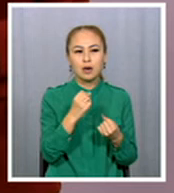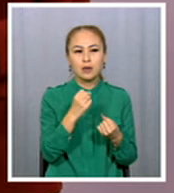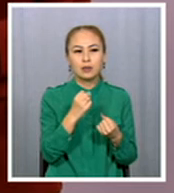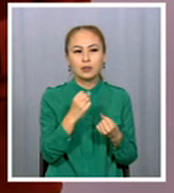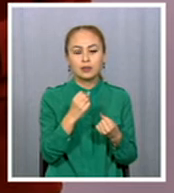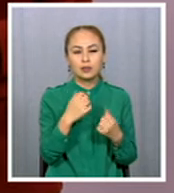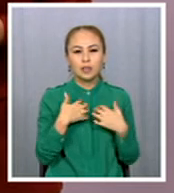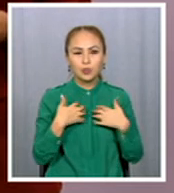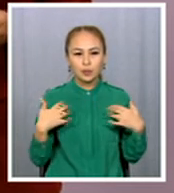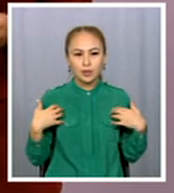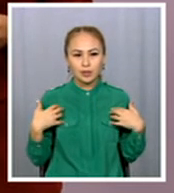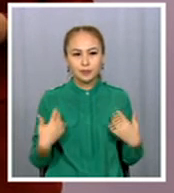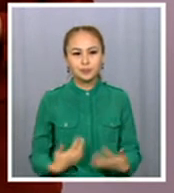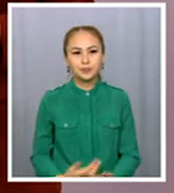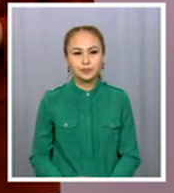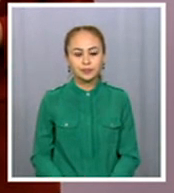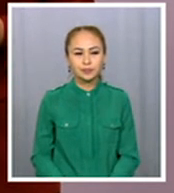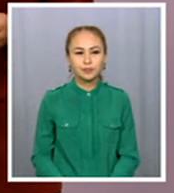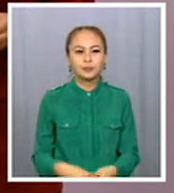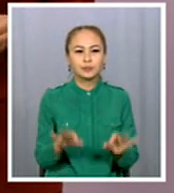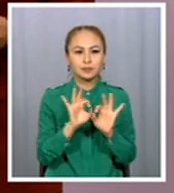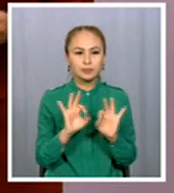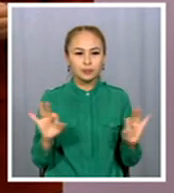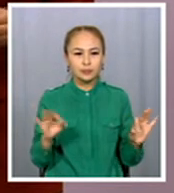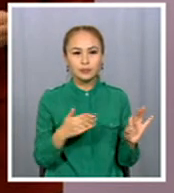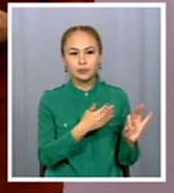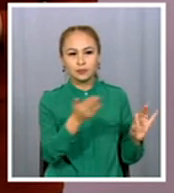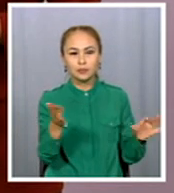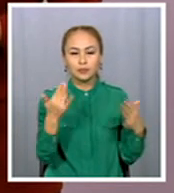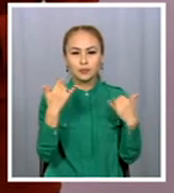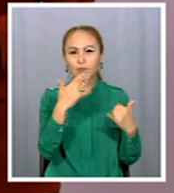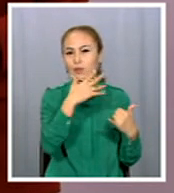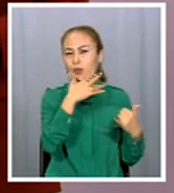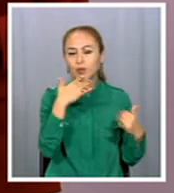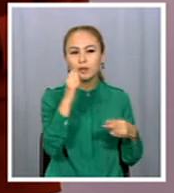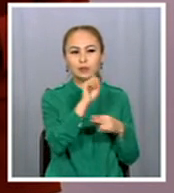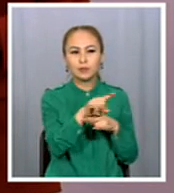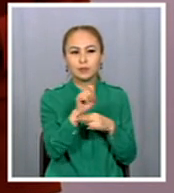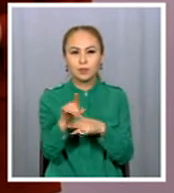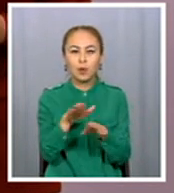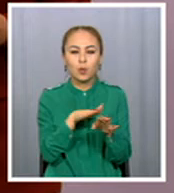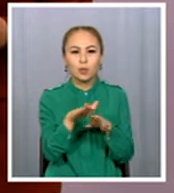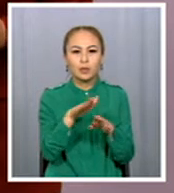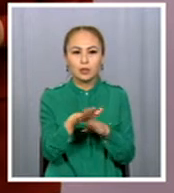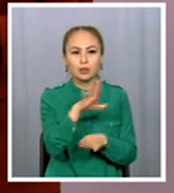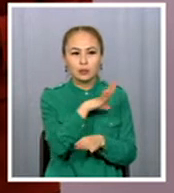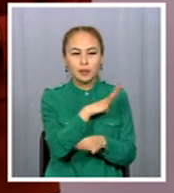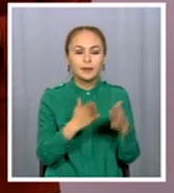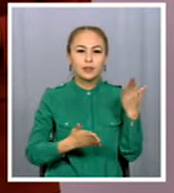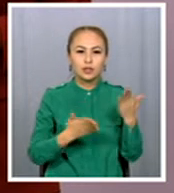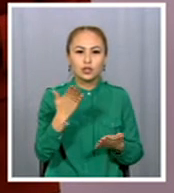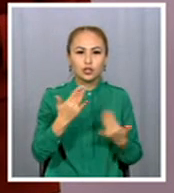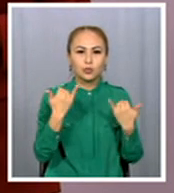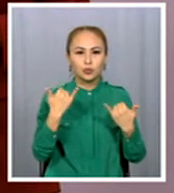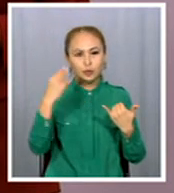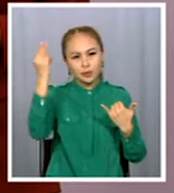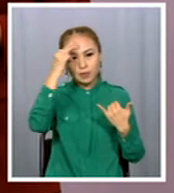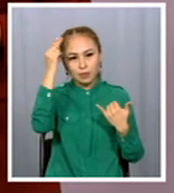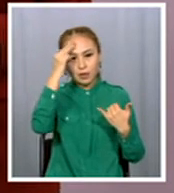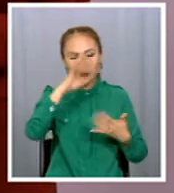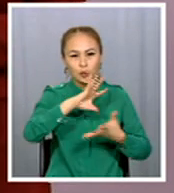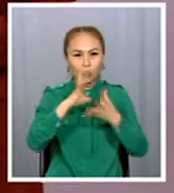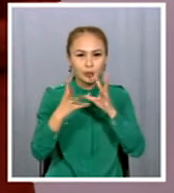екен. Тамаша, балалар, сендер бүгін көп деген тапсырма орындадыңдар. Ендеше, бүгінгі сабағымызды